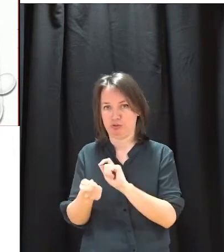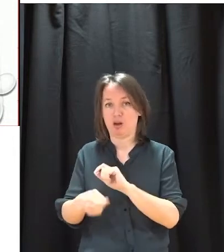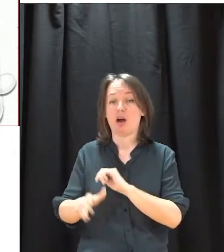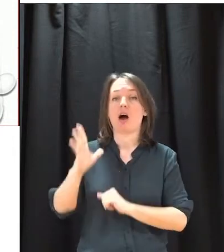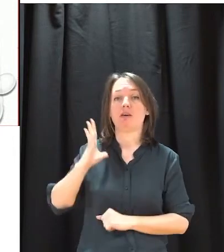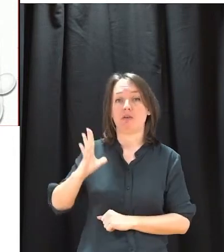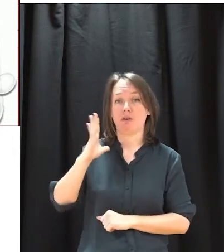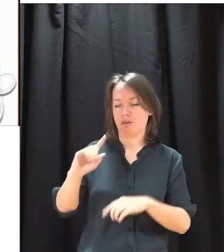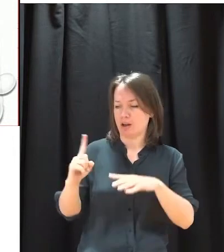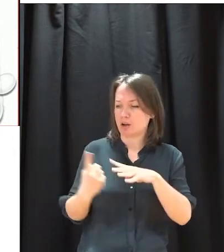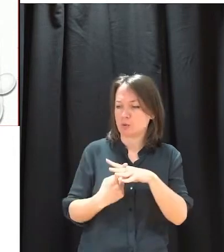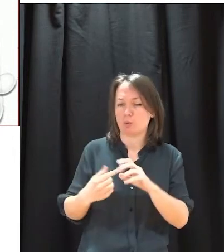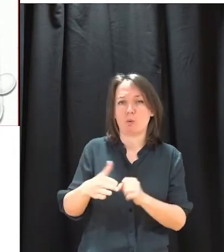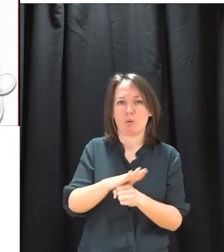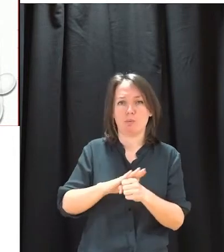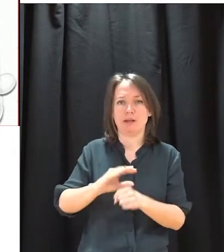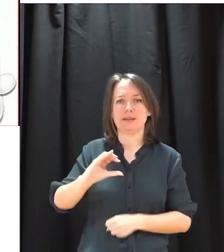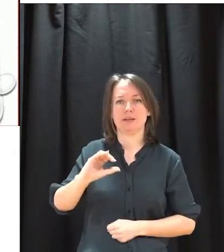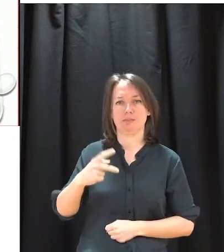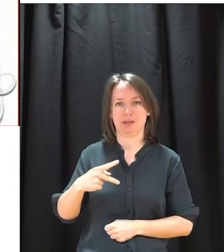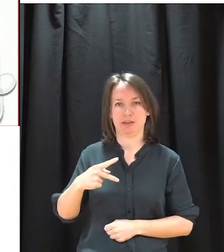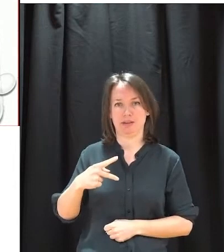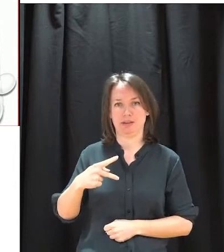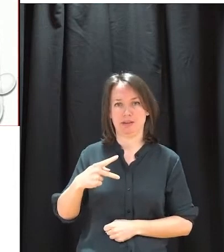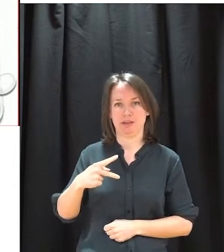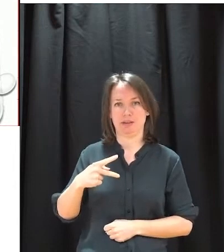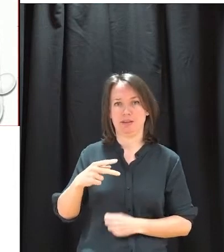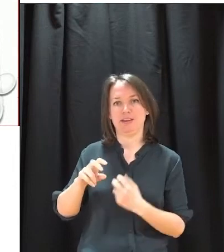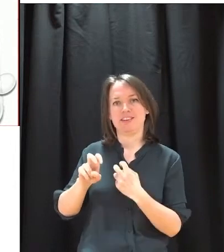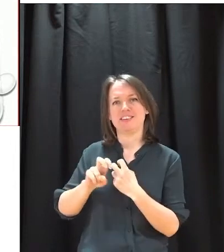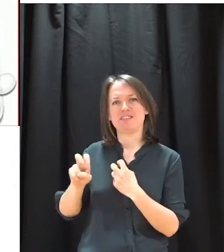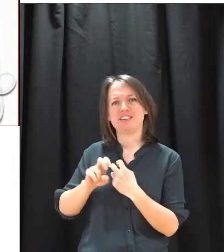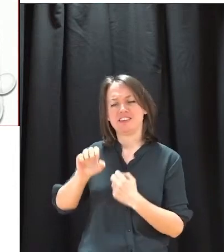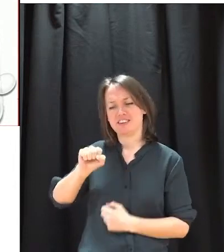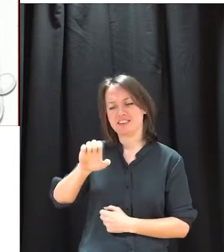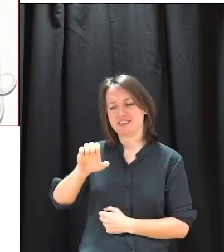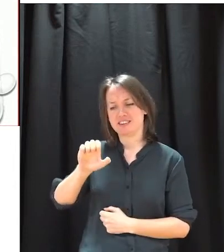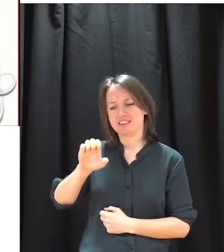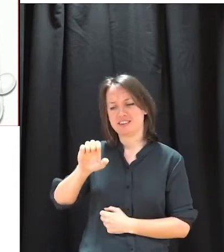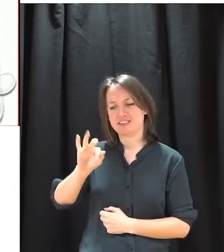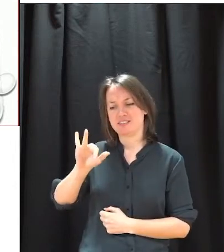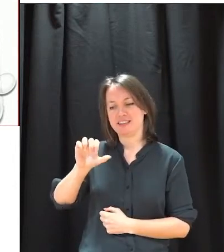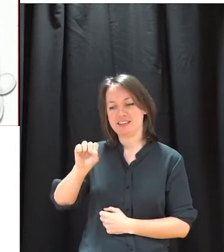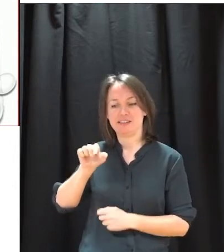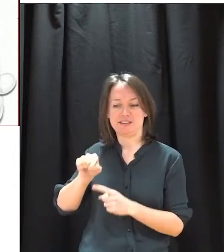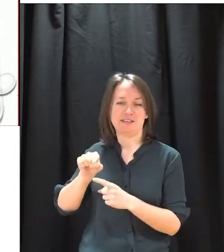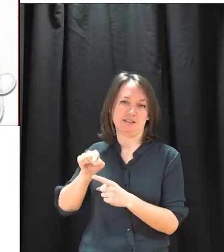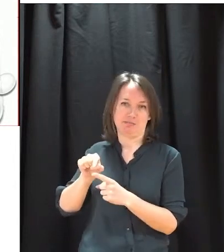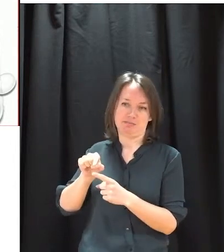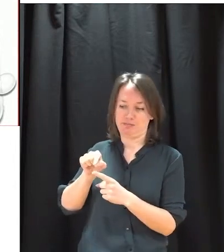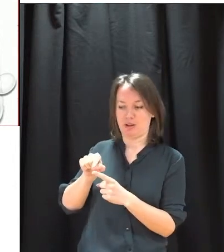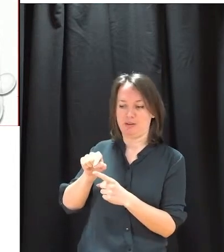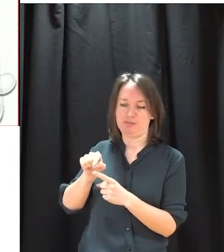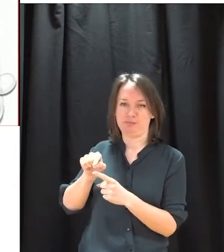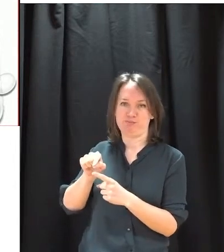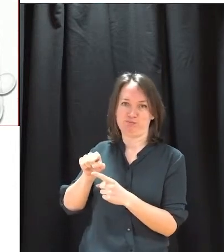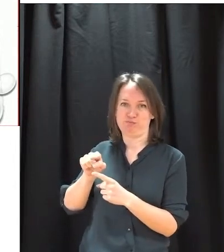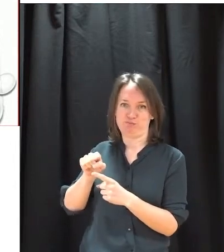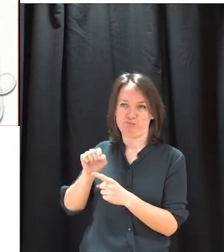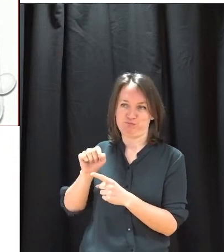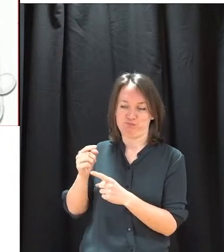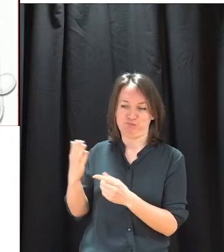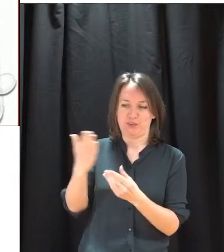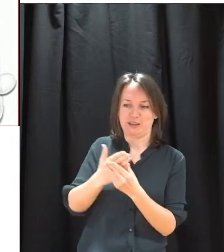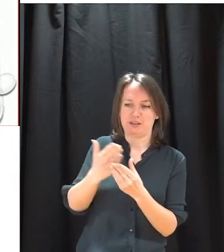totale, en CP avec un peu de soutien CEPS. Alors ça c'est du soutien, c'est nos établissements spécialisés qui proposent qu'il y ait des